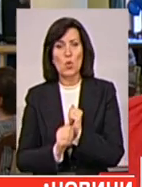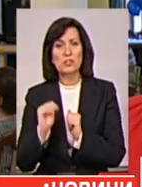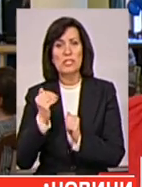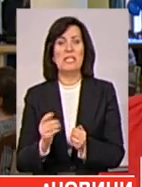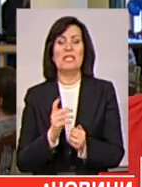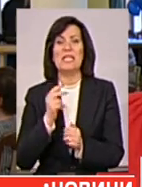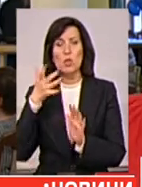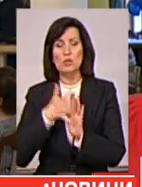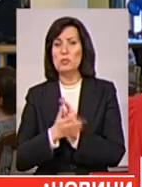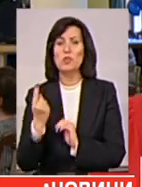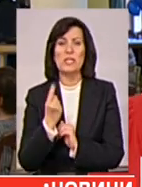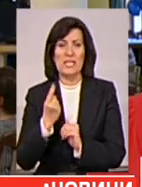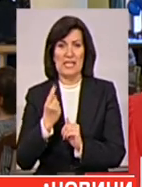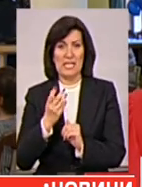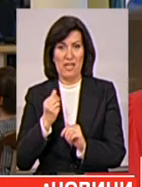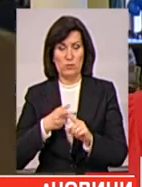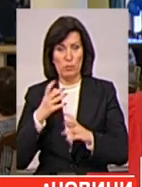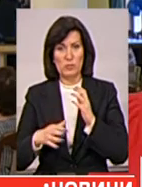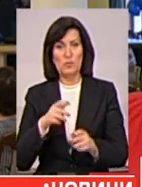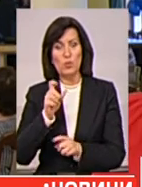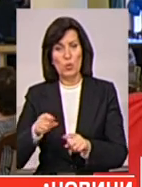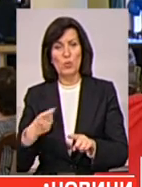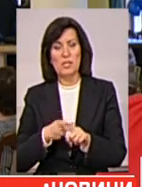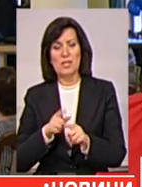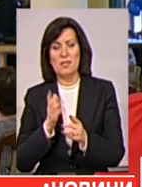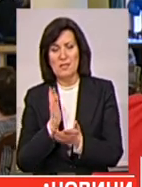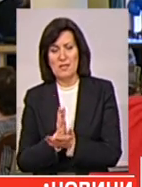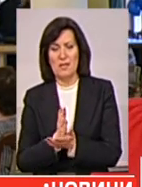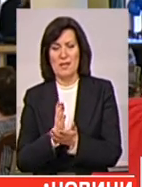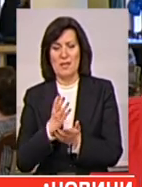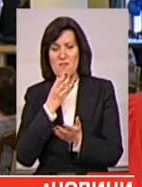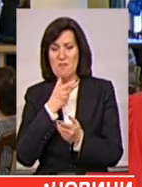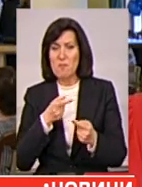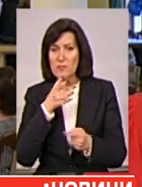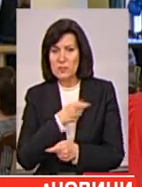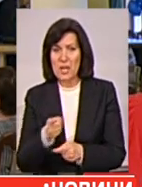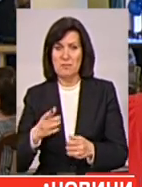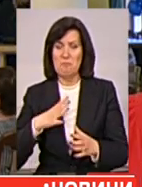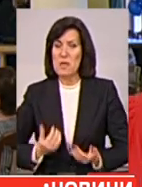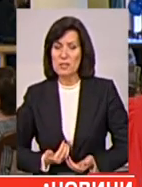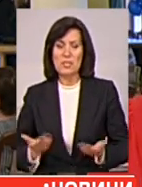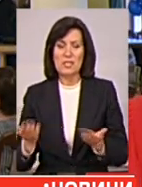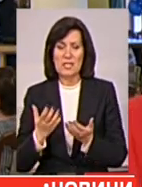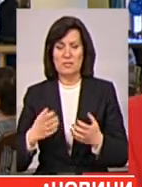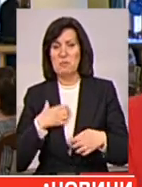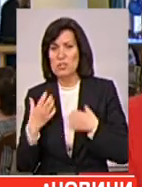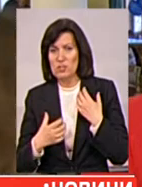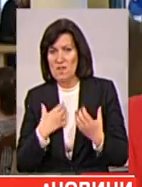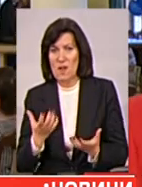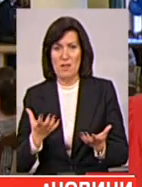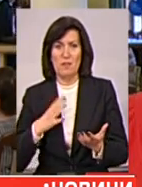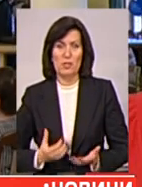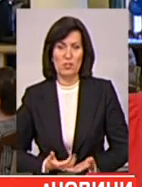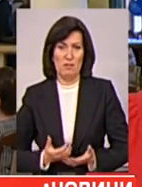єдина в всьому світі, что есть люди, які теж в яких там своїх в своєму певному часі пережили якісь переживання, пережили якісь